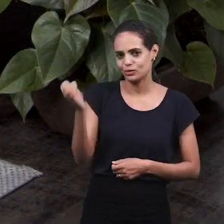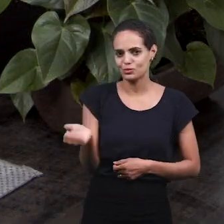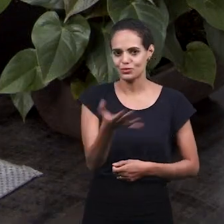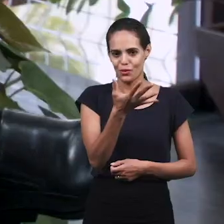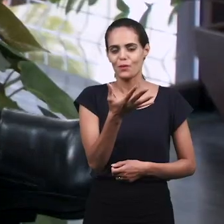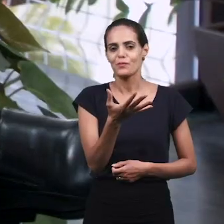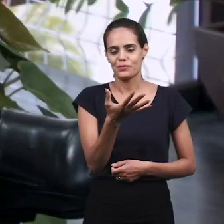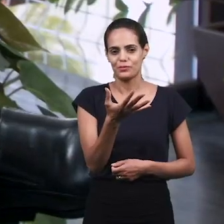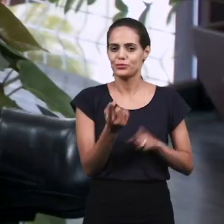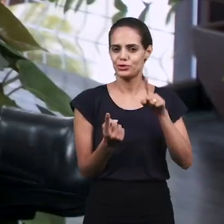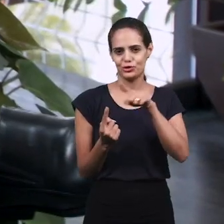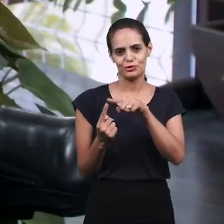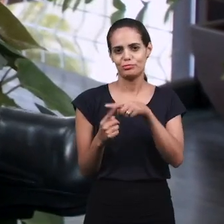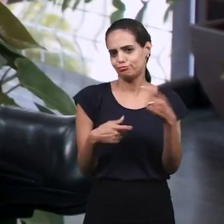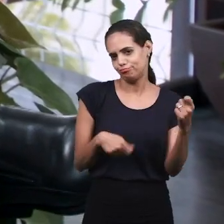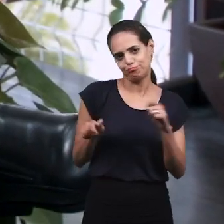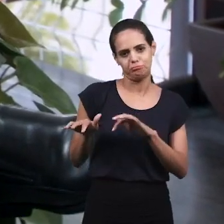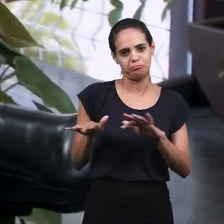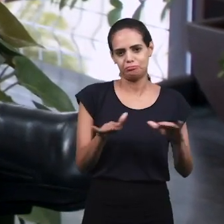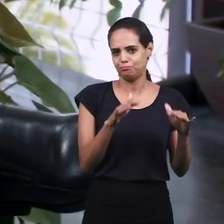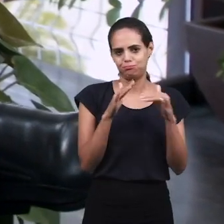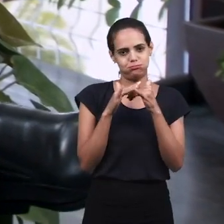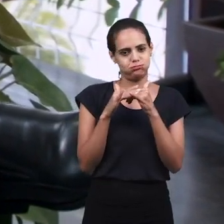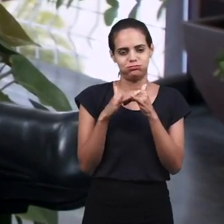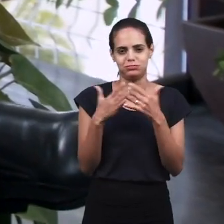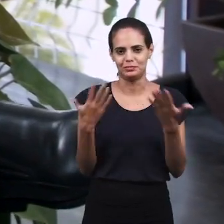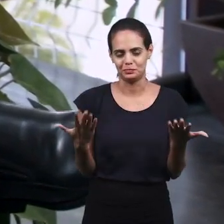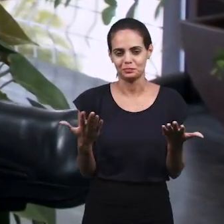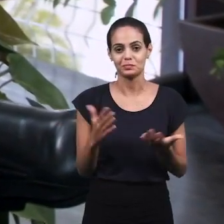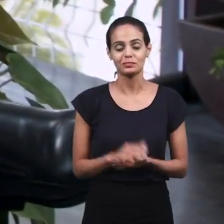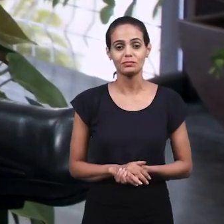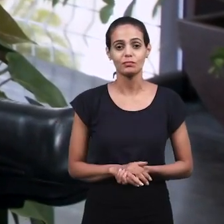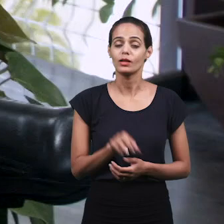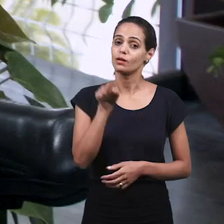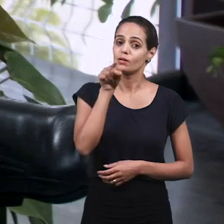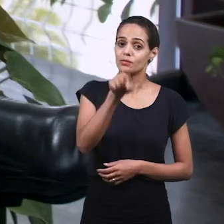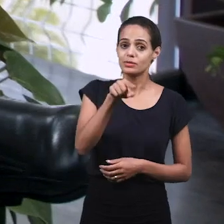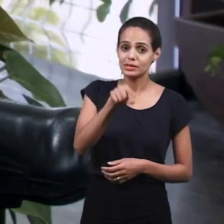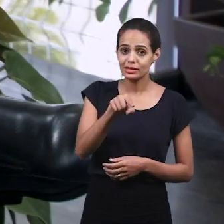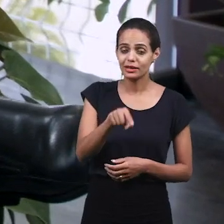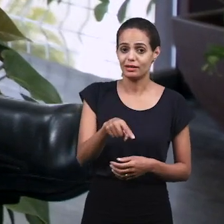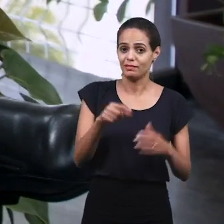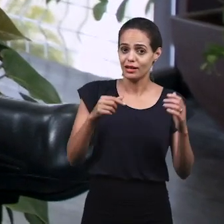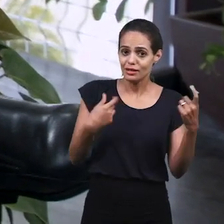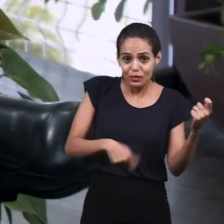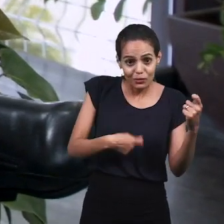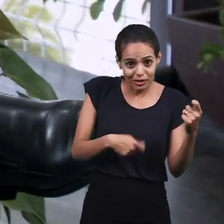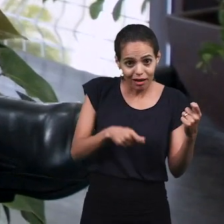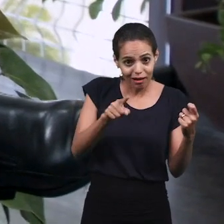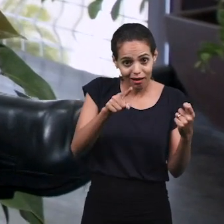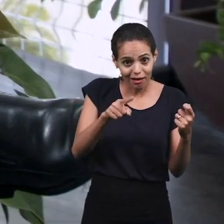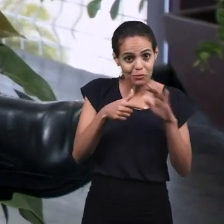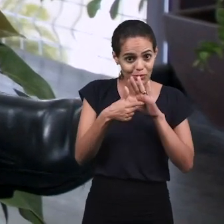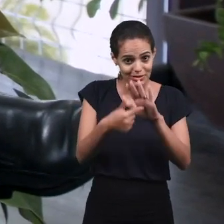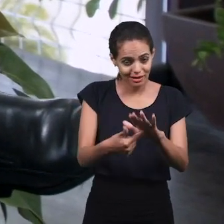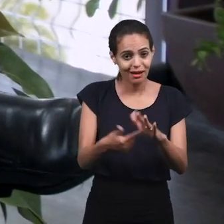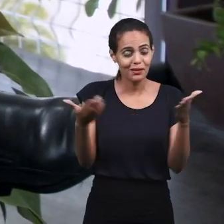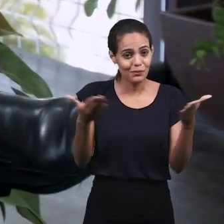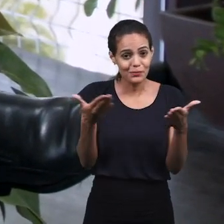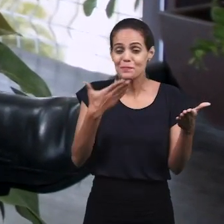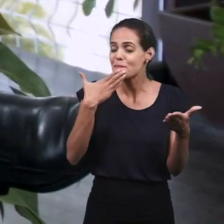apprenant des nouveaux instruments. Maintenant, construire un instrument que vous allez jouer, c'est une expérience encore